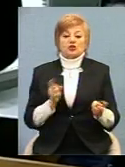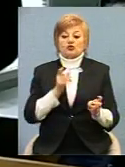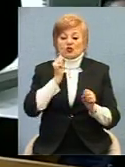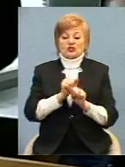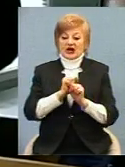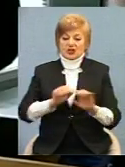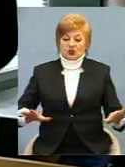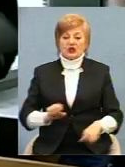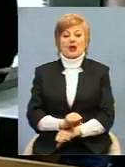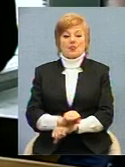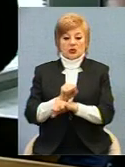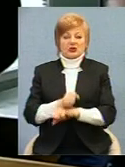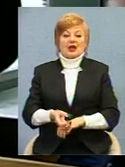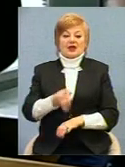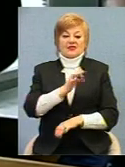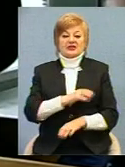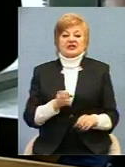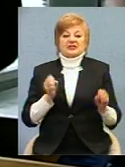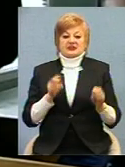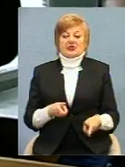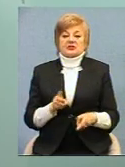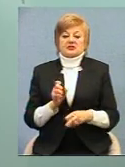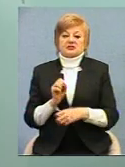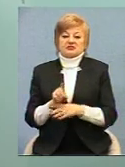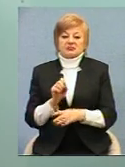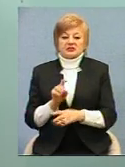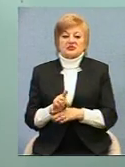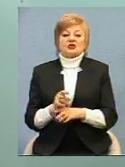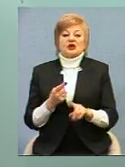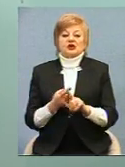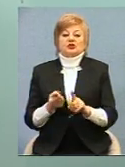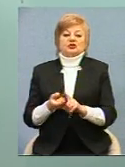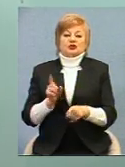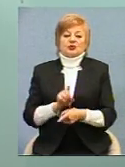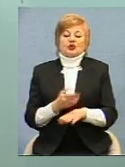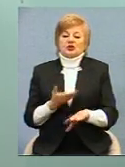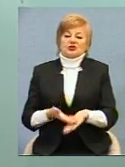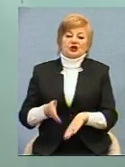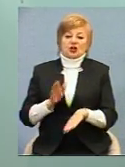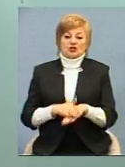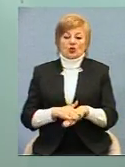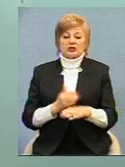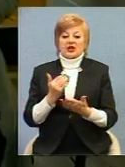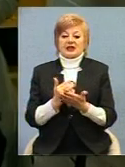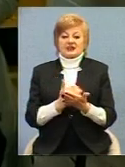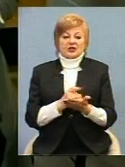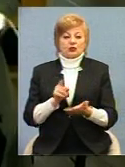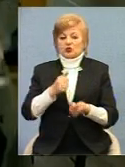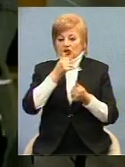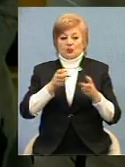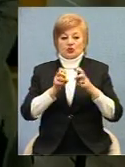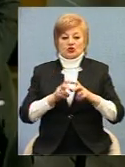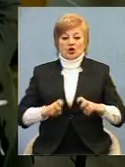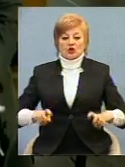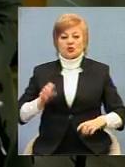Запорізького майдану використовувалися спецзасоби, через що обвинувачення Сербії змінили на більш тяжку статтю. Нині суд не може розглядати справу